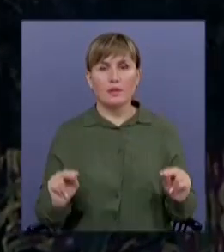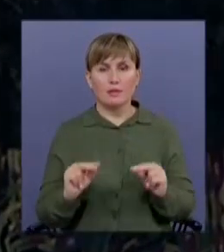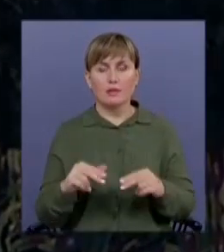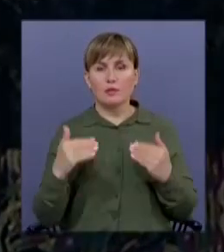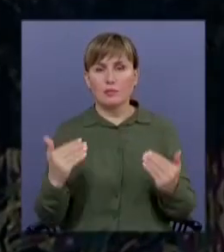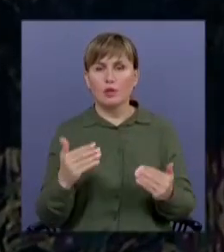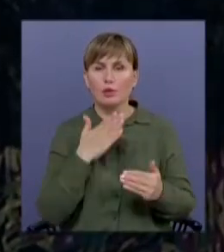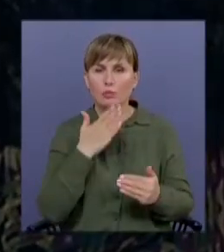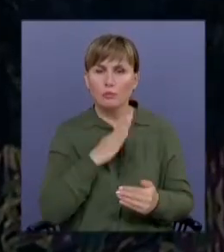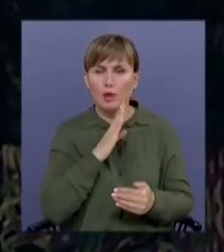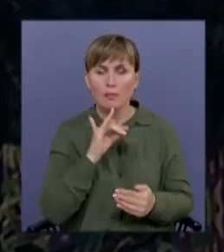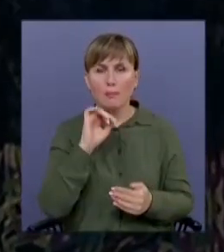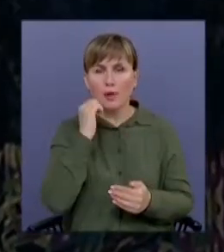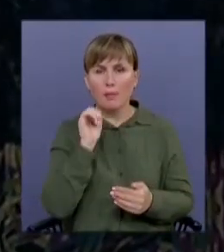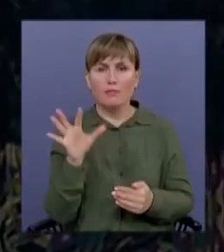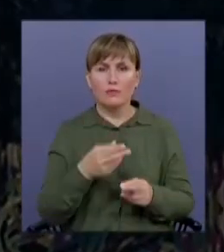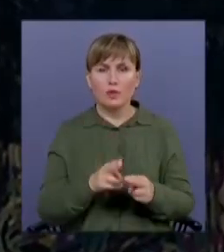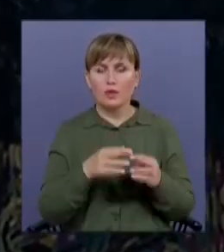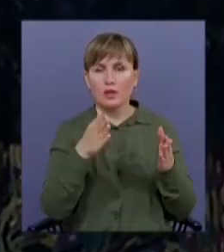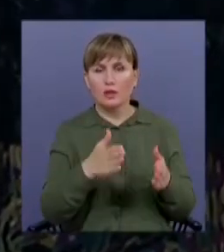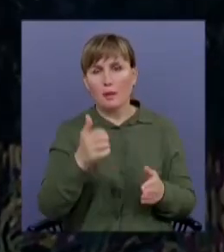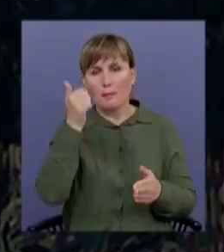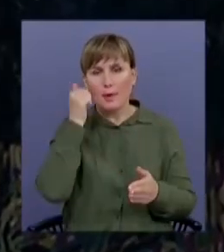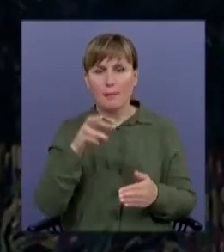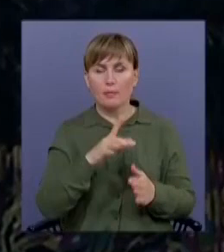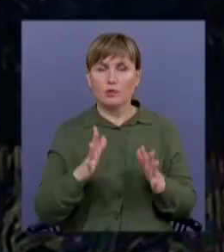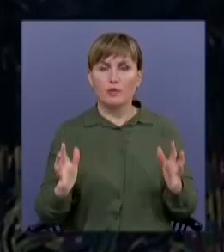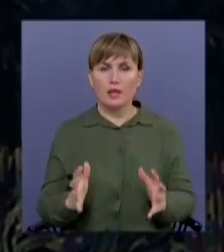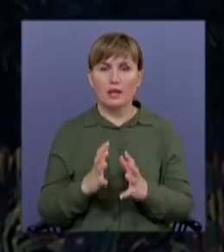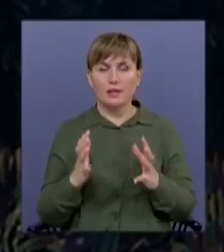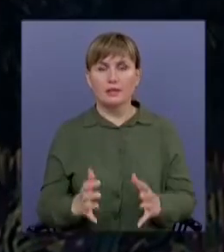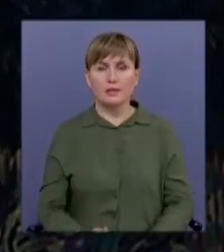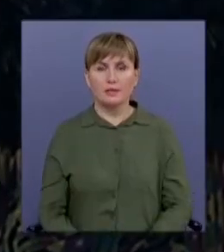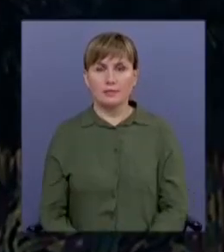с большой буквы, любящая мама и бабушка – все это о ней. Память о ней мы будем хранить трепетно.